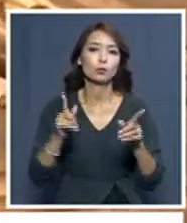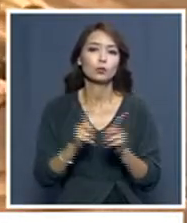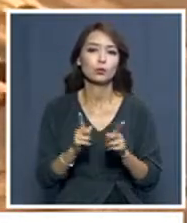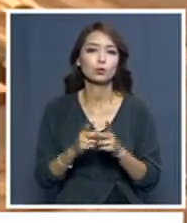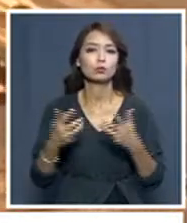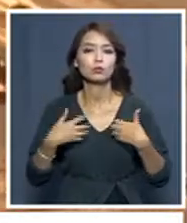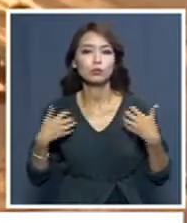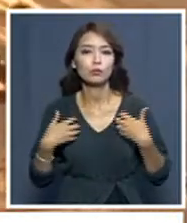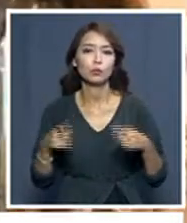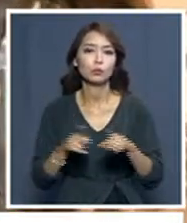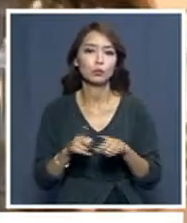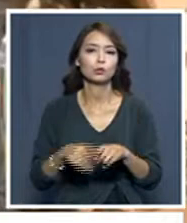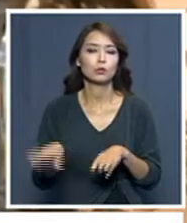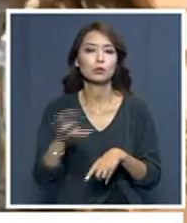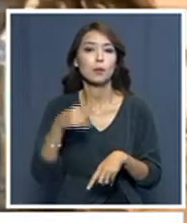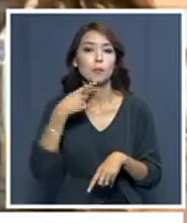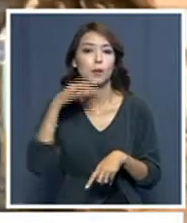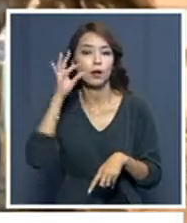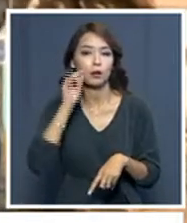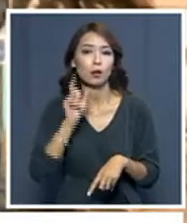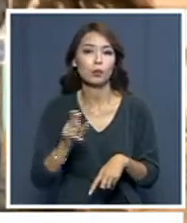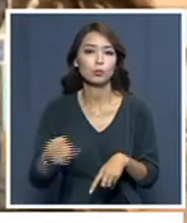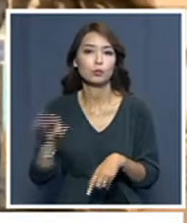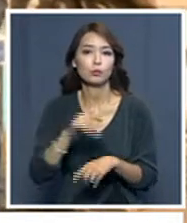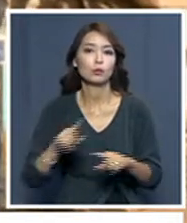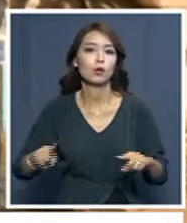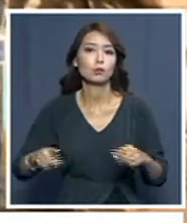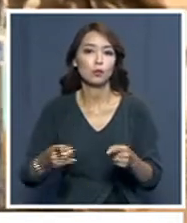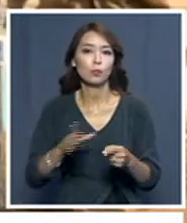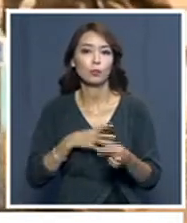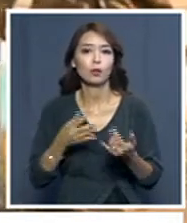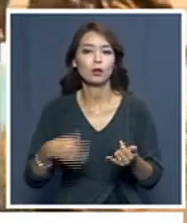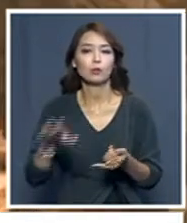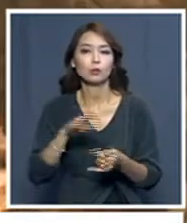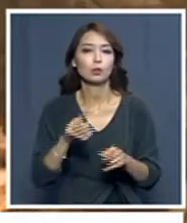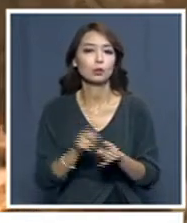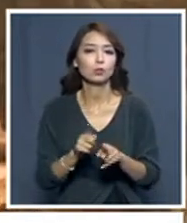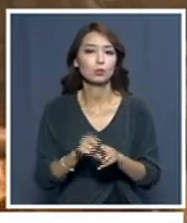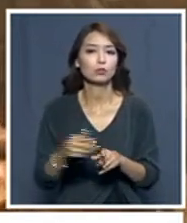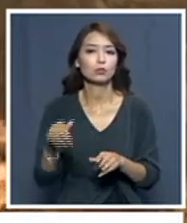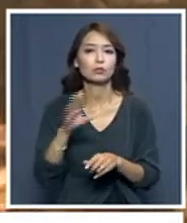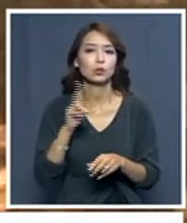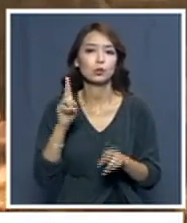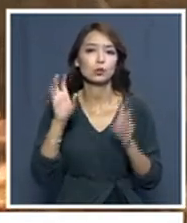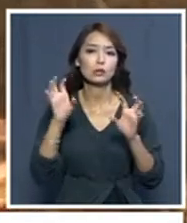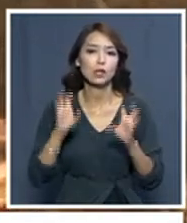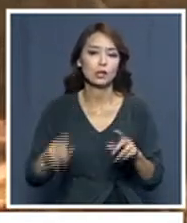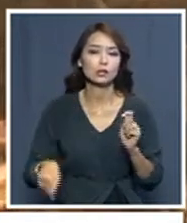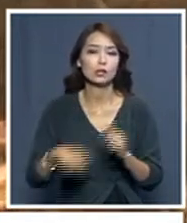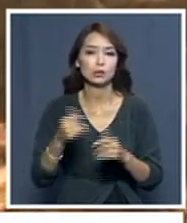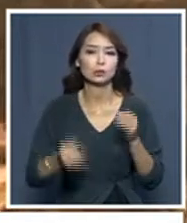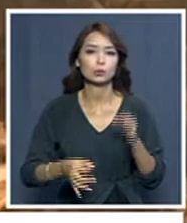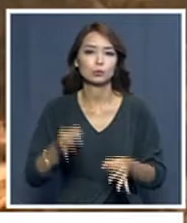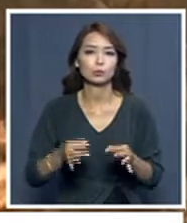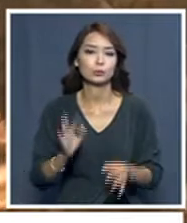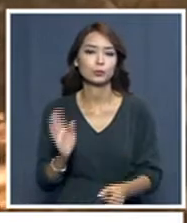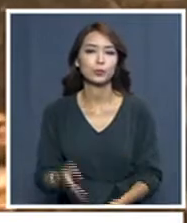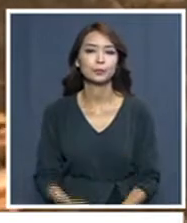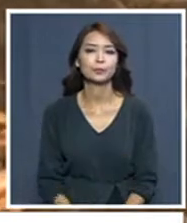жануарлар дүниесі аумақтық инспекциясының мамандары ұстады. Енді оңай олжаға кенелмек болғандар заң алдында жауап